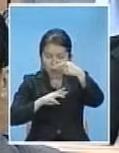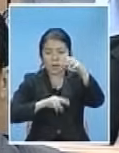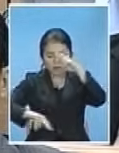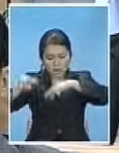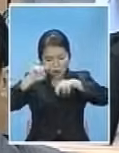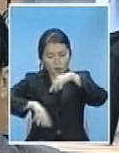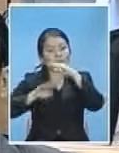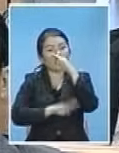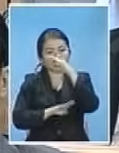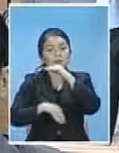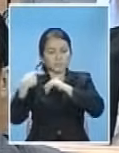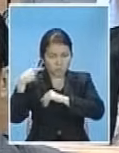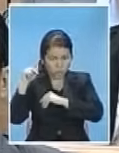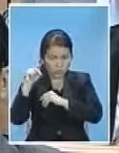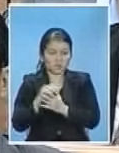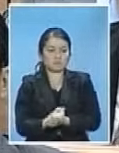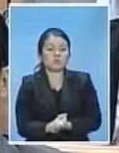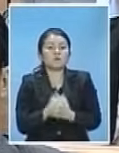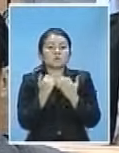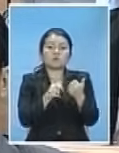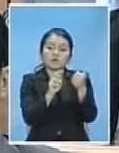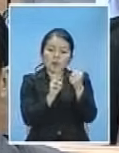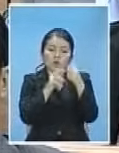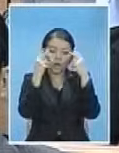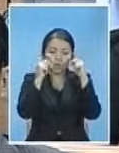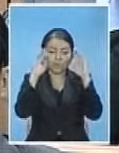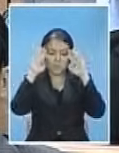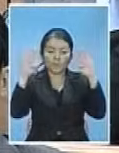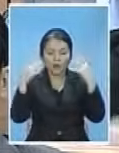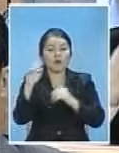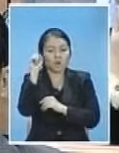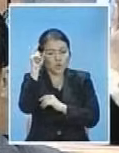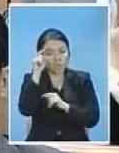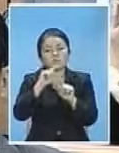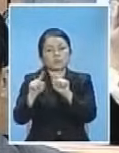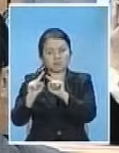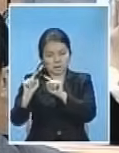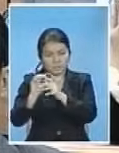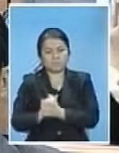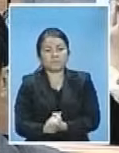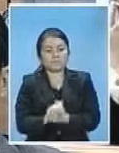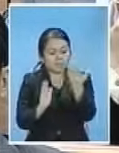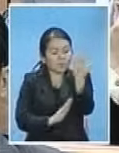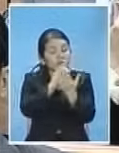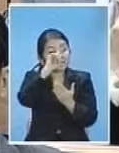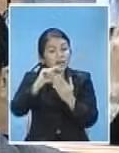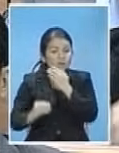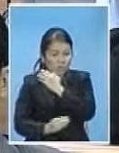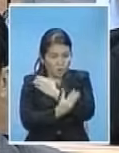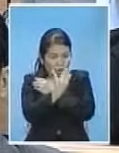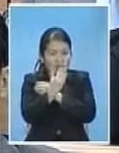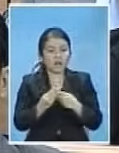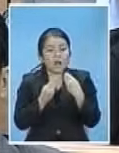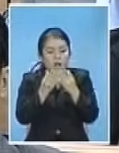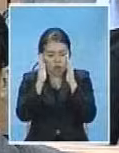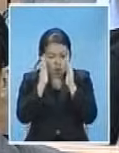ซึ่งผมเชื่อท่านรองนายกหรือท่านผู้เคยบริหารงานเนี่ยจะเข้าใจเรื่องเหล่านี้ดีประเทศไทยให้โอกาสมากกับพี่น้